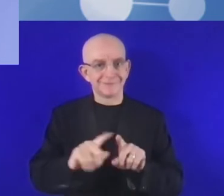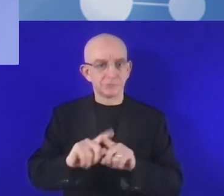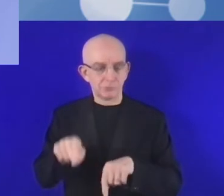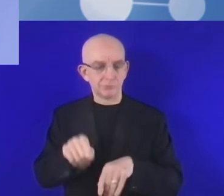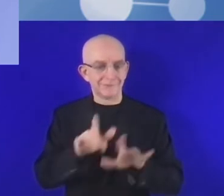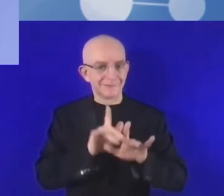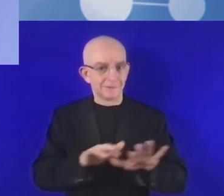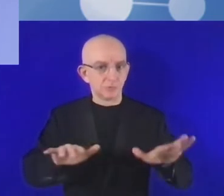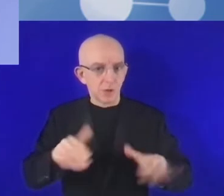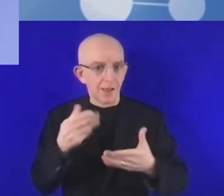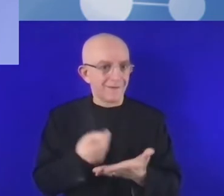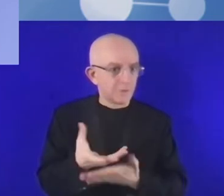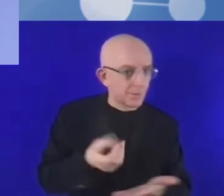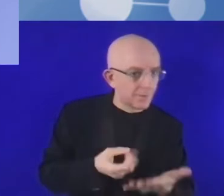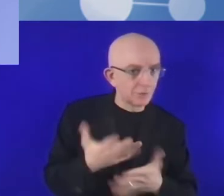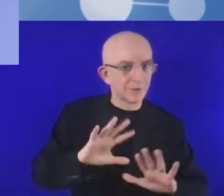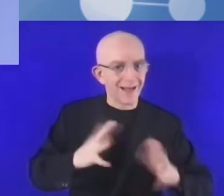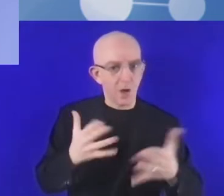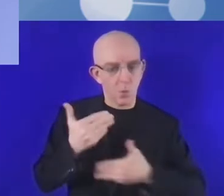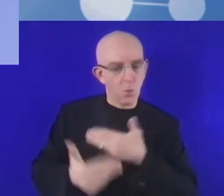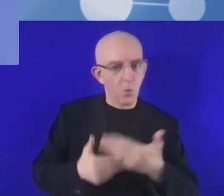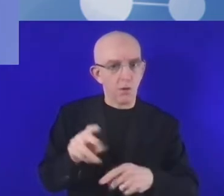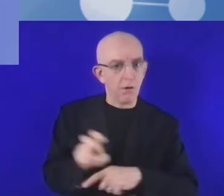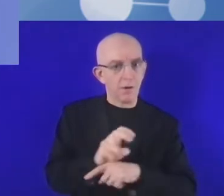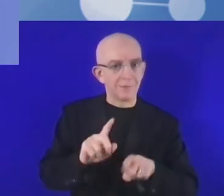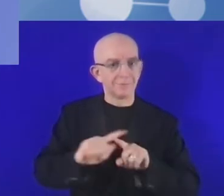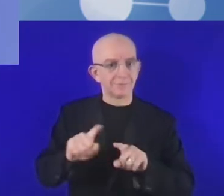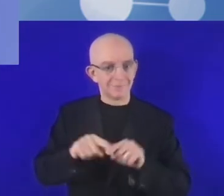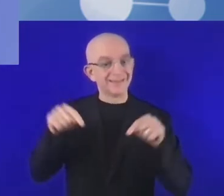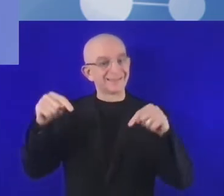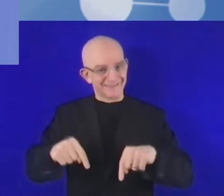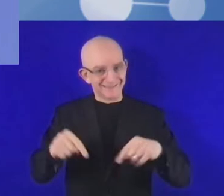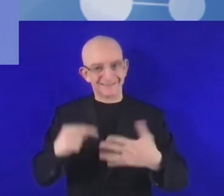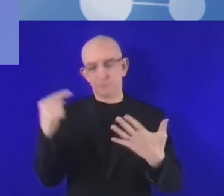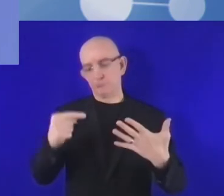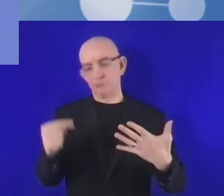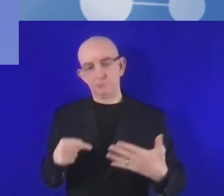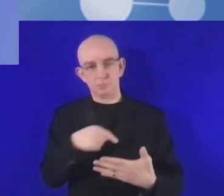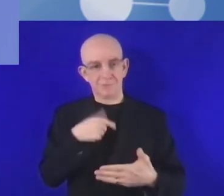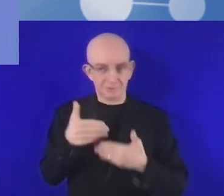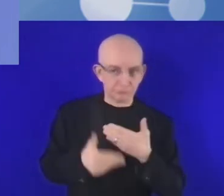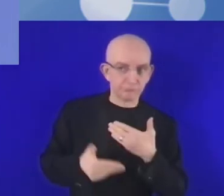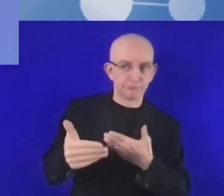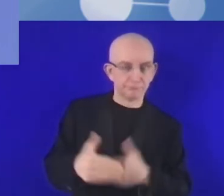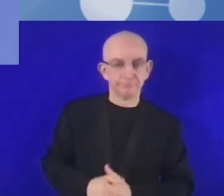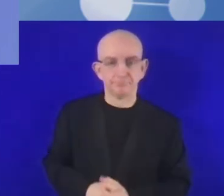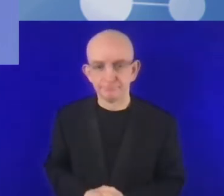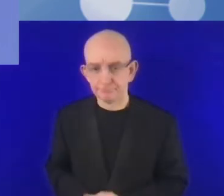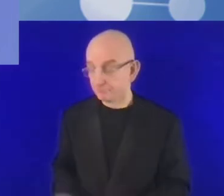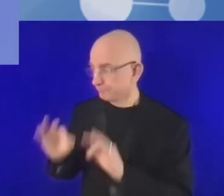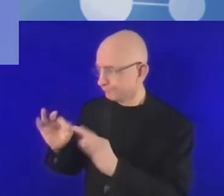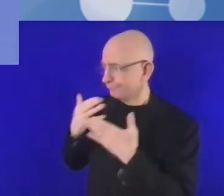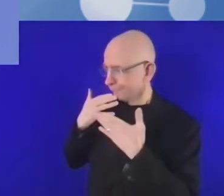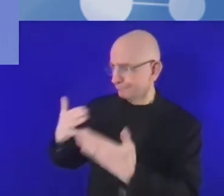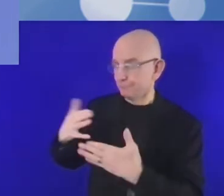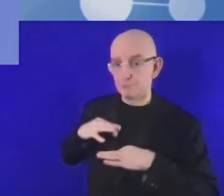这是我们面临的挑战，在未来的几个月当中。非常感谢部长